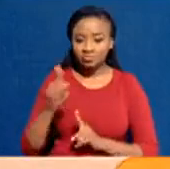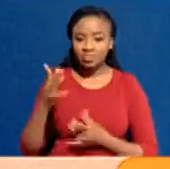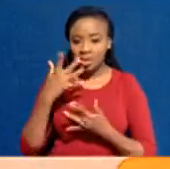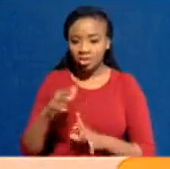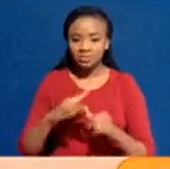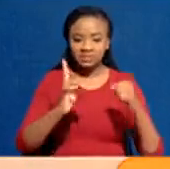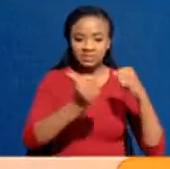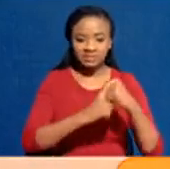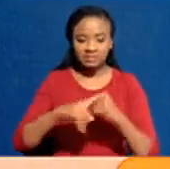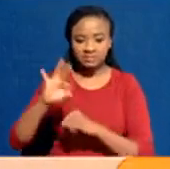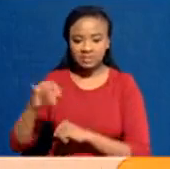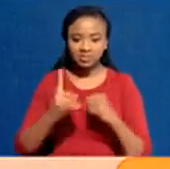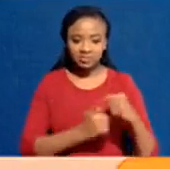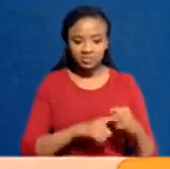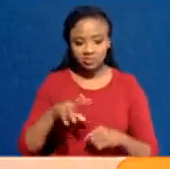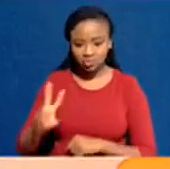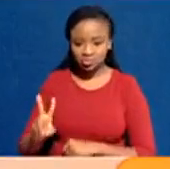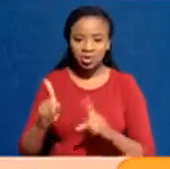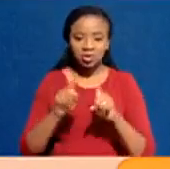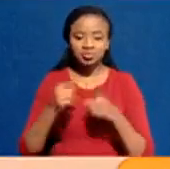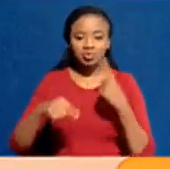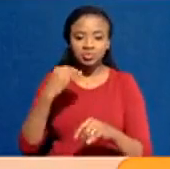seti 6-3, 6-2 kwenye fainali hiyo